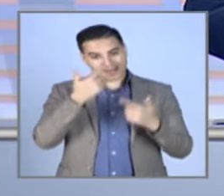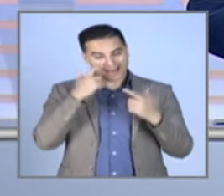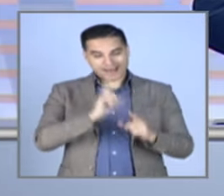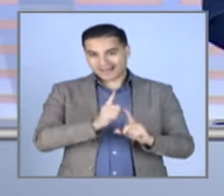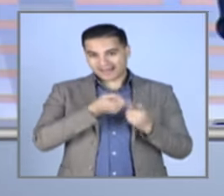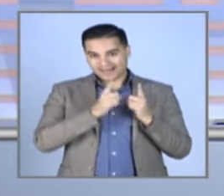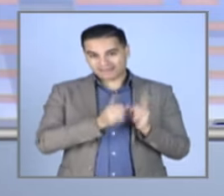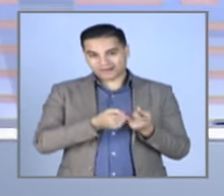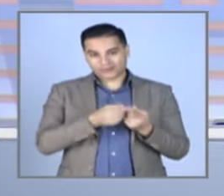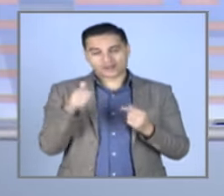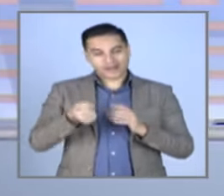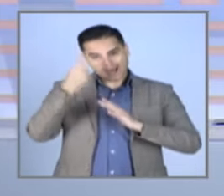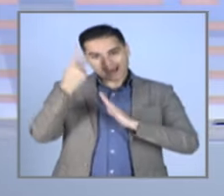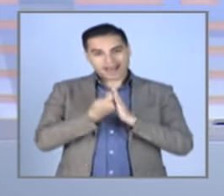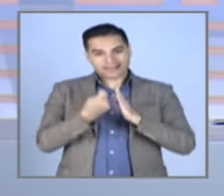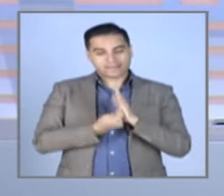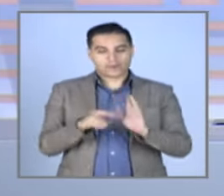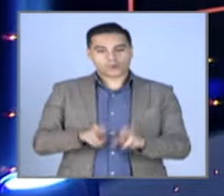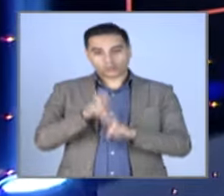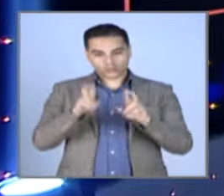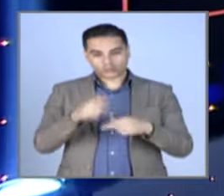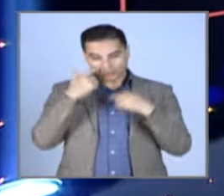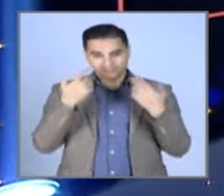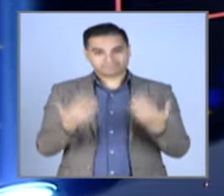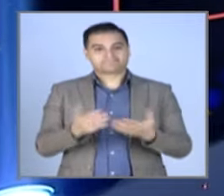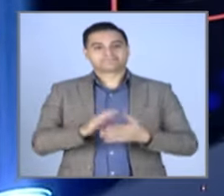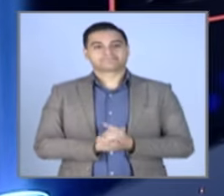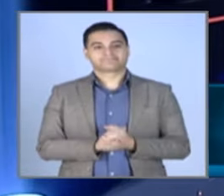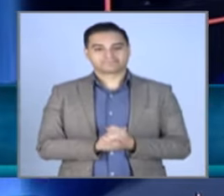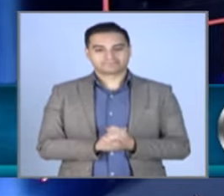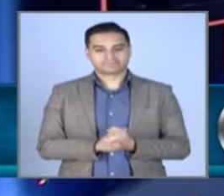بالكم. أدب والسؤال هو: